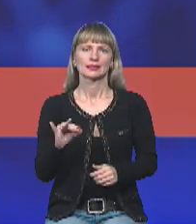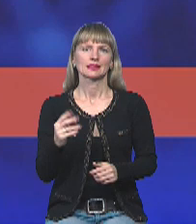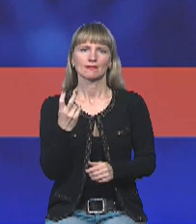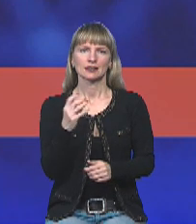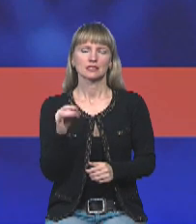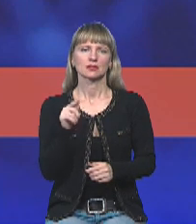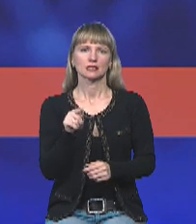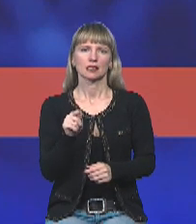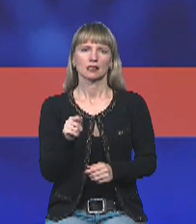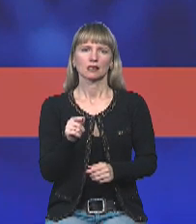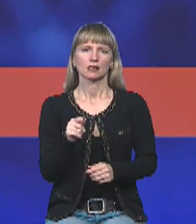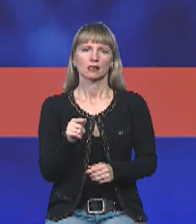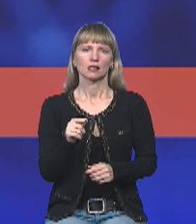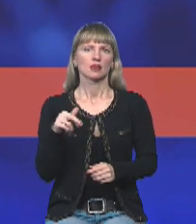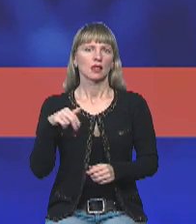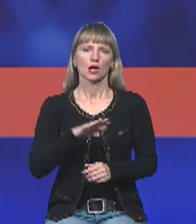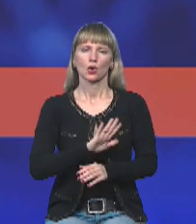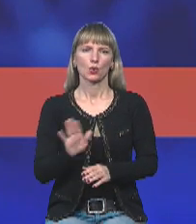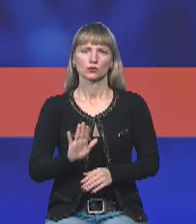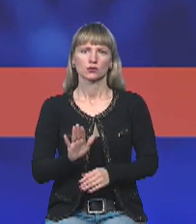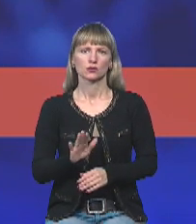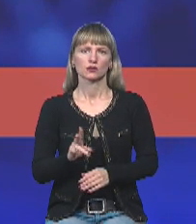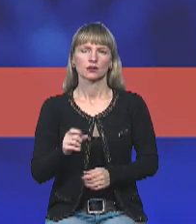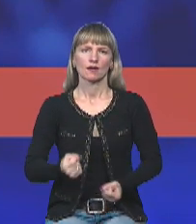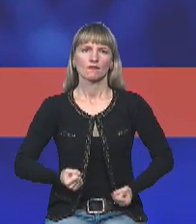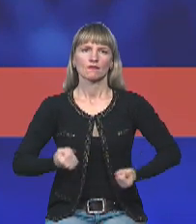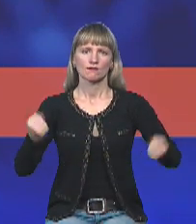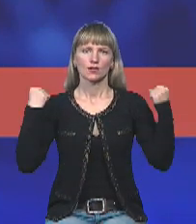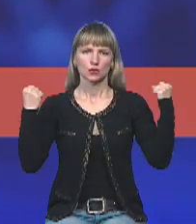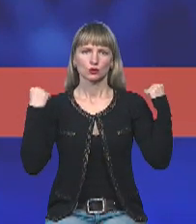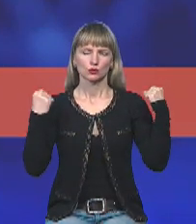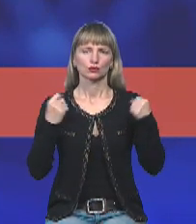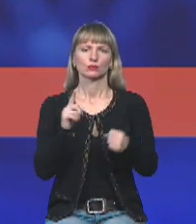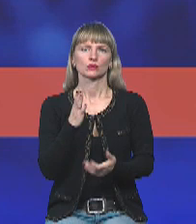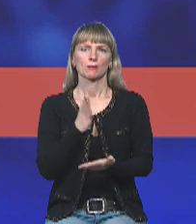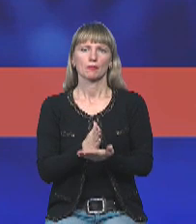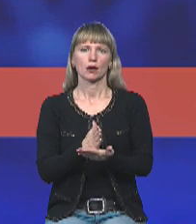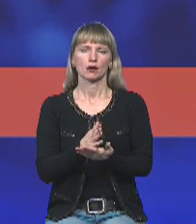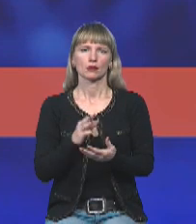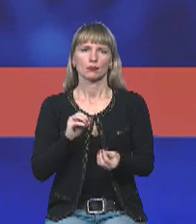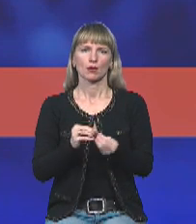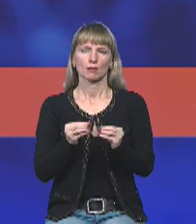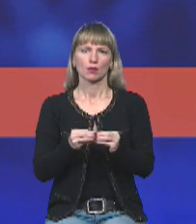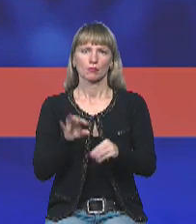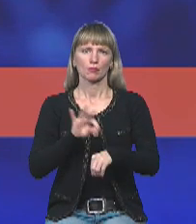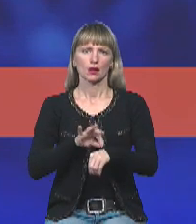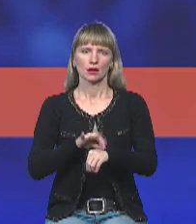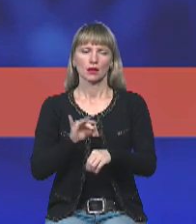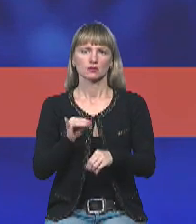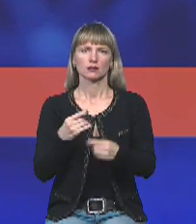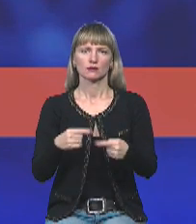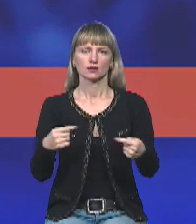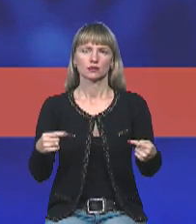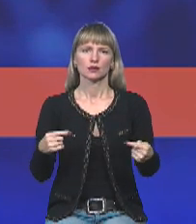з них не ходять на фізичне виховання, тому що мають якісь вади, відхилення і все таке